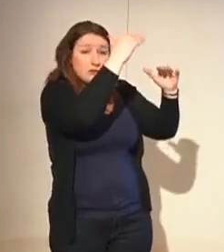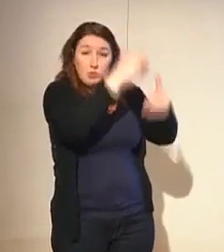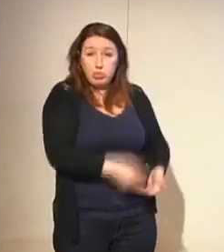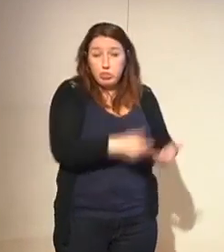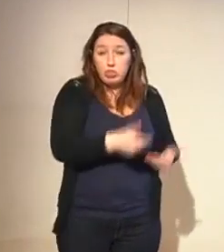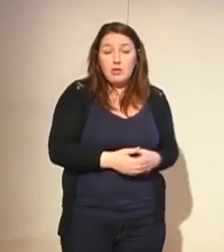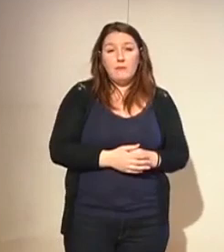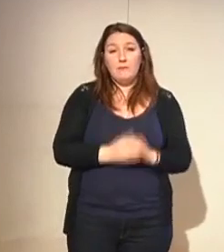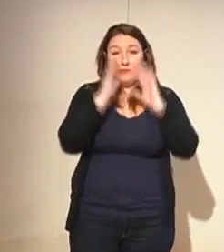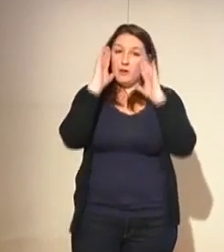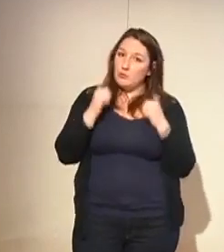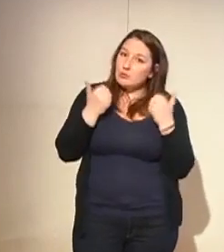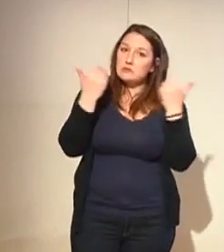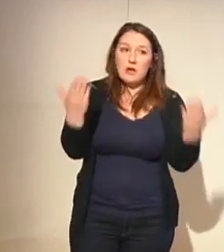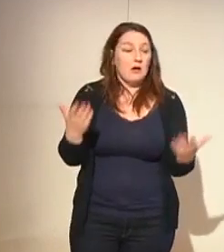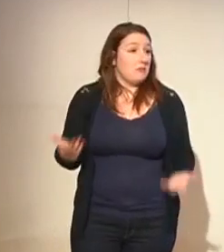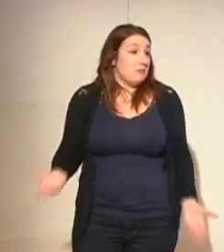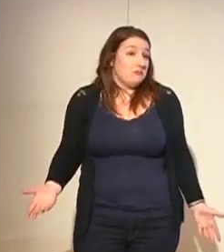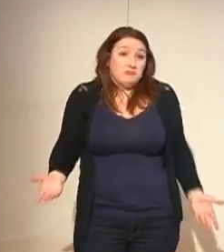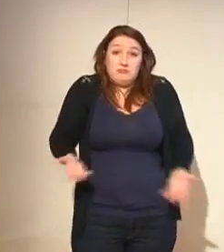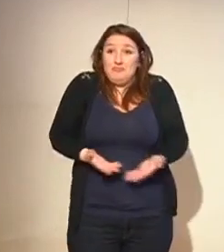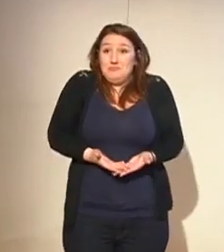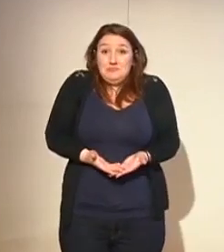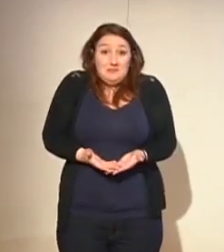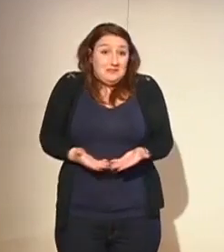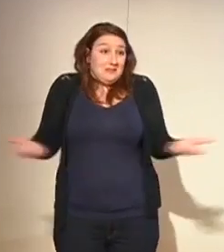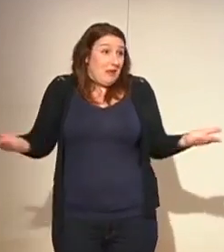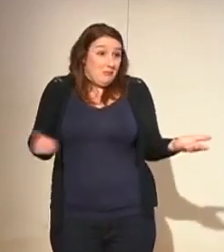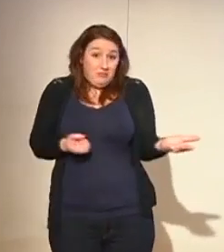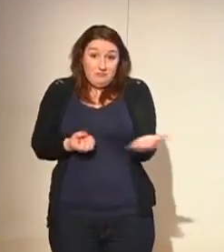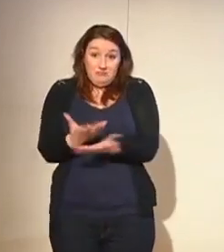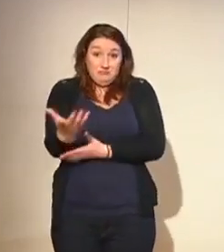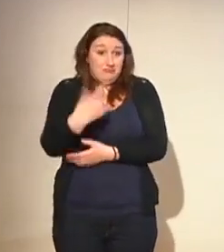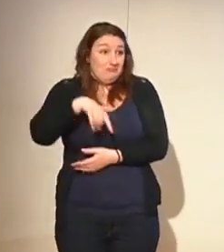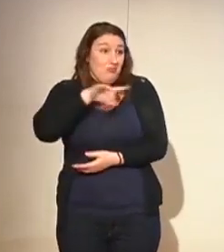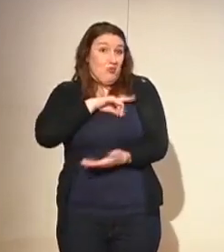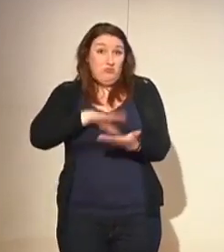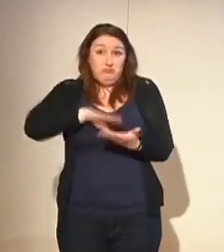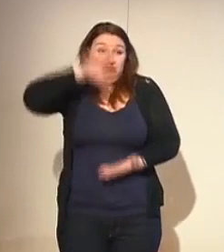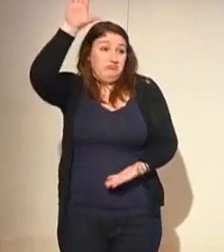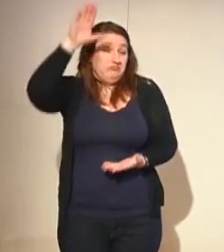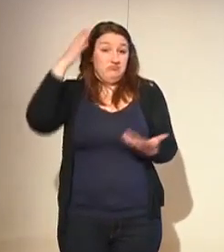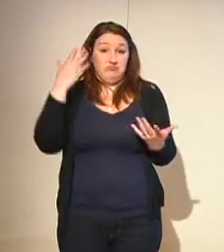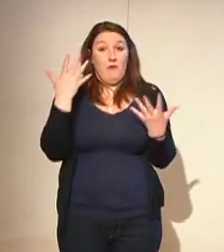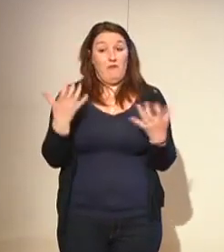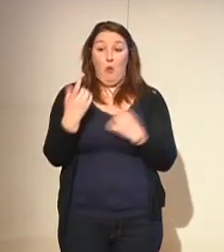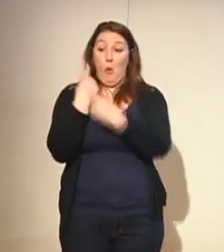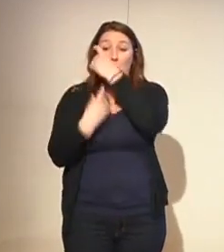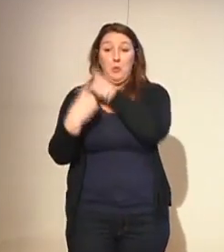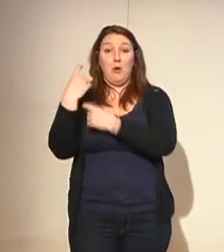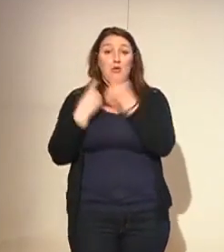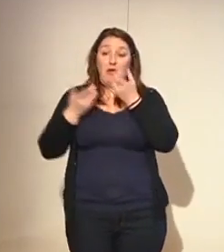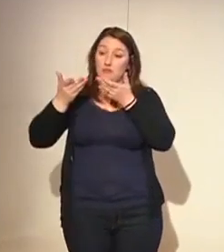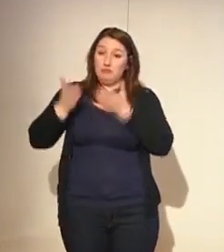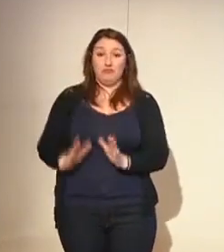pour cela que avec une simplicité de du message nous avions pris l'engagement de revenir sur C